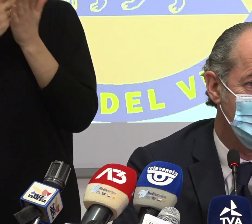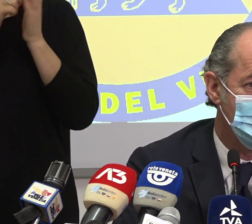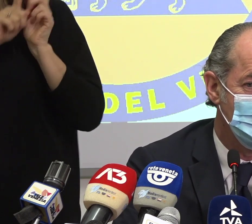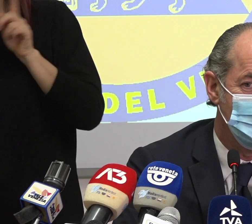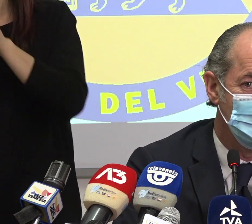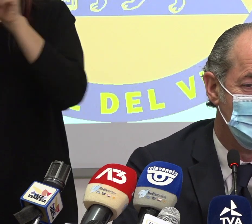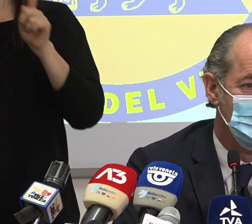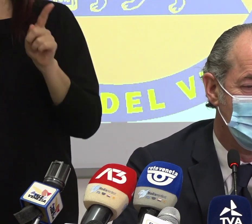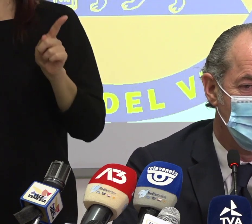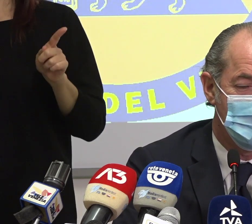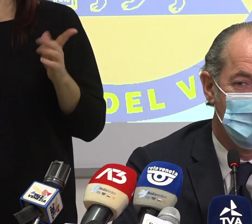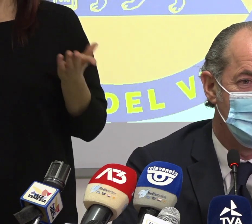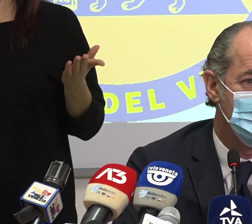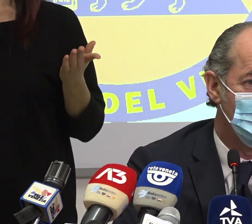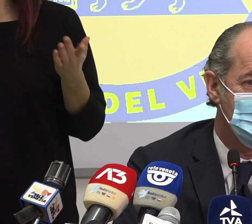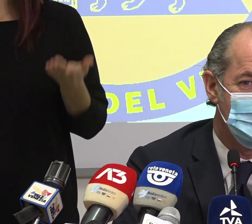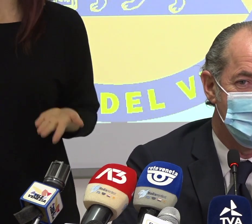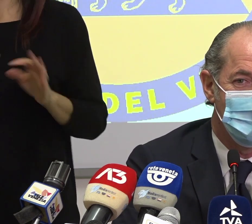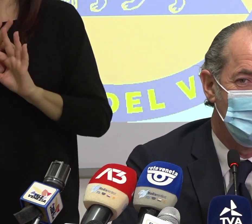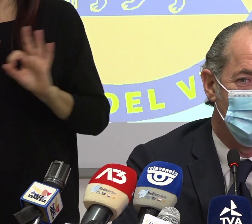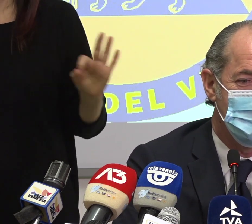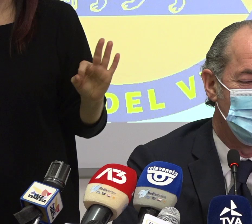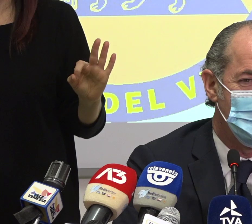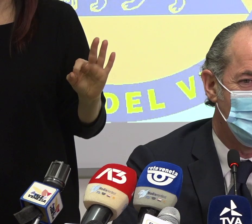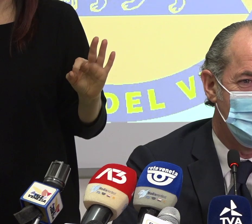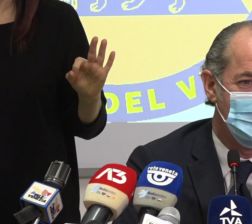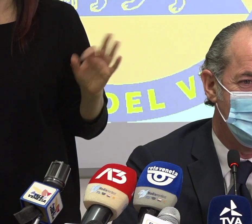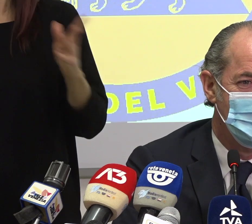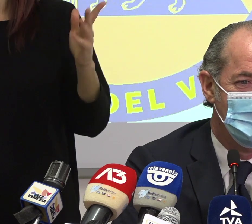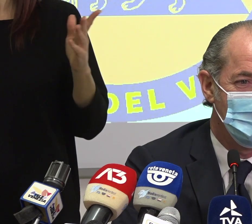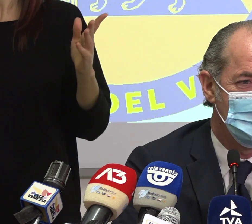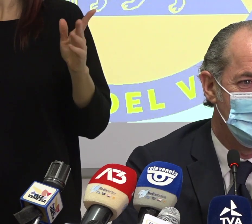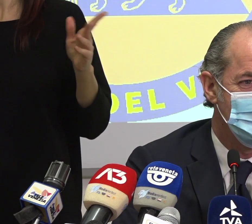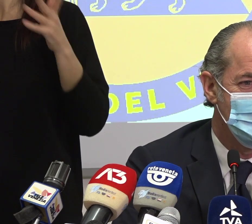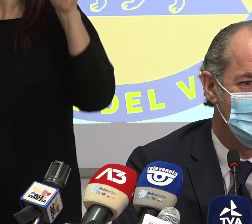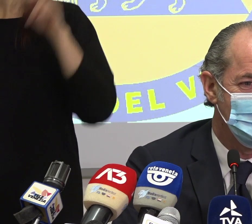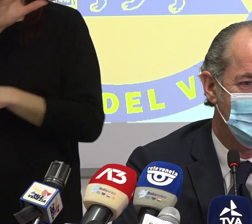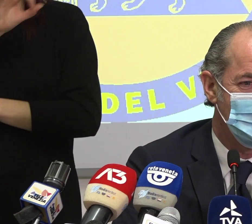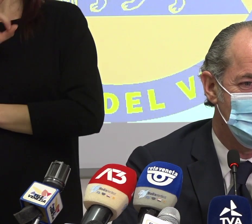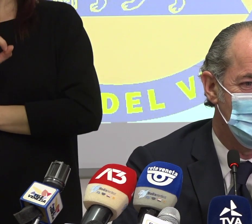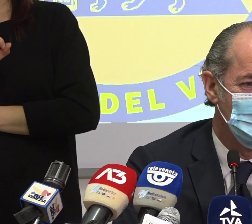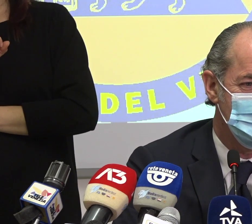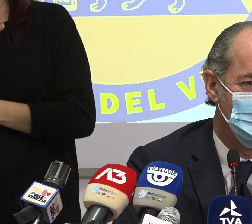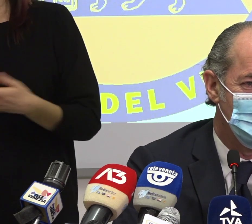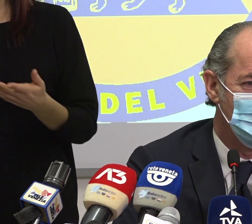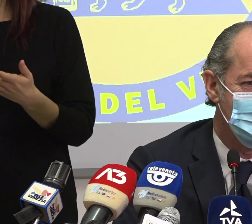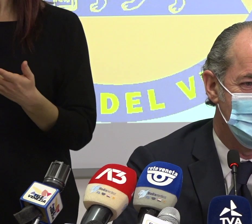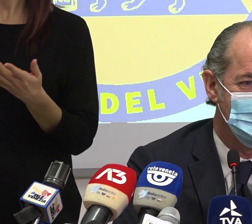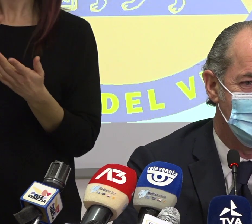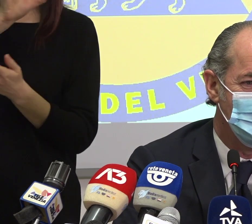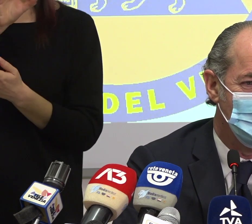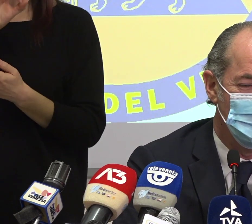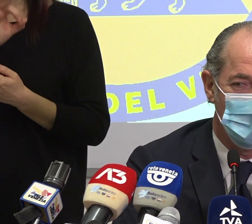non sta accadendo perché l'abbiamo visto con incidenza noi non possiamo paragonare regia l'incidenza tra regioni quando sappiamo che